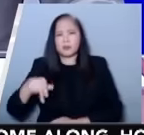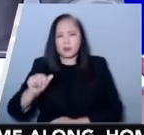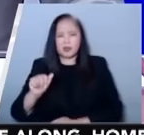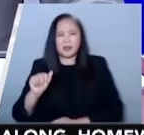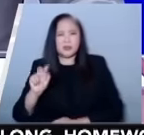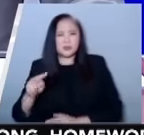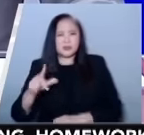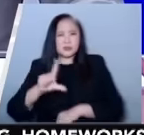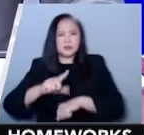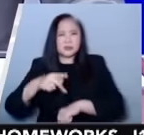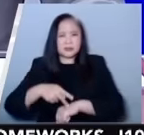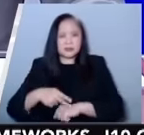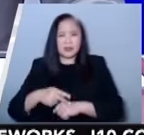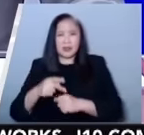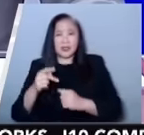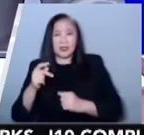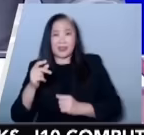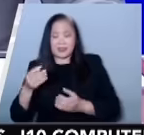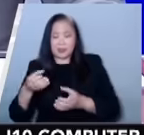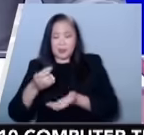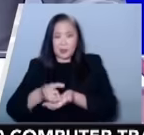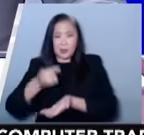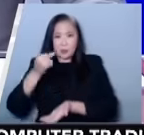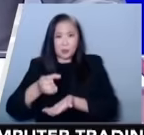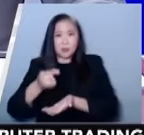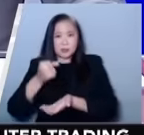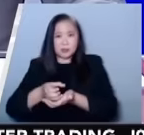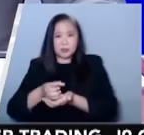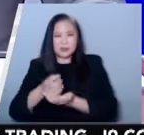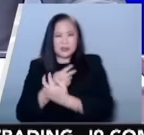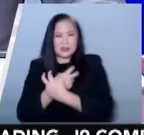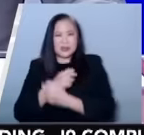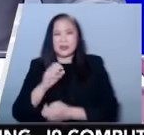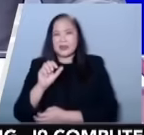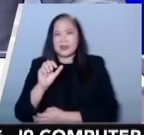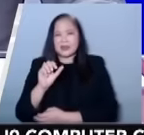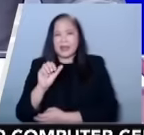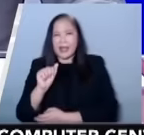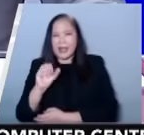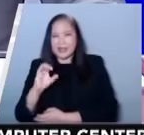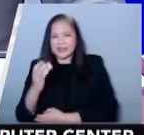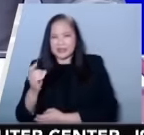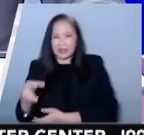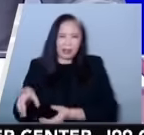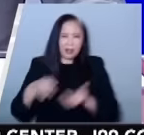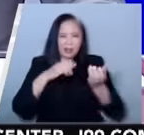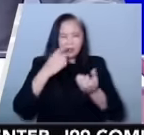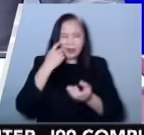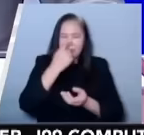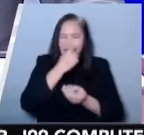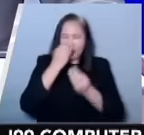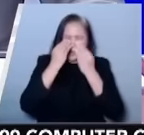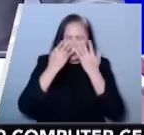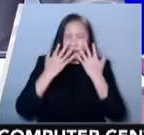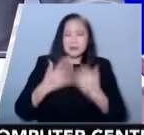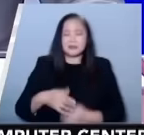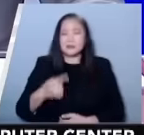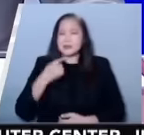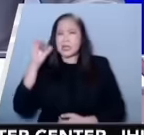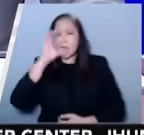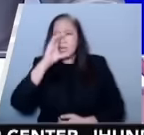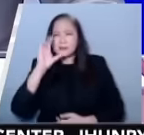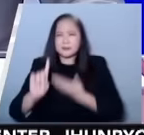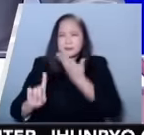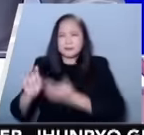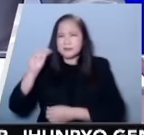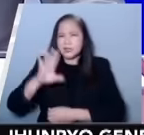hirap huminga ang biktima na ngayon ay nasa ospital pa. Pinaghahanap po ng mga otoridad ang lalaki nagsabi ng asido sa gwardiya na nakuna ng